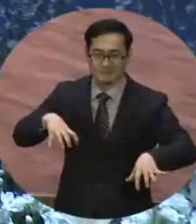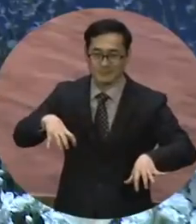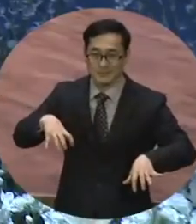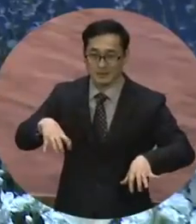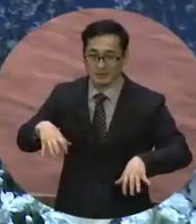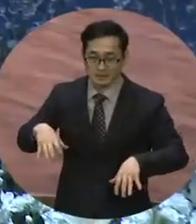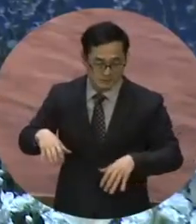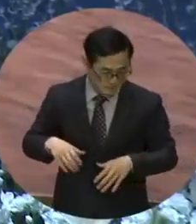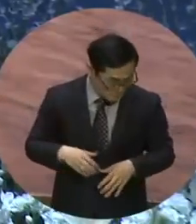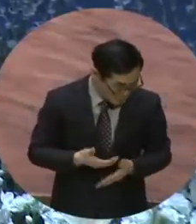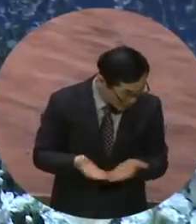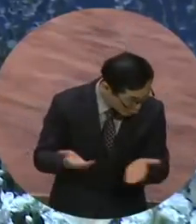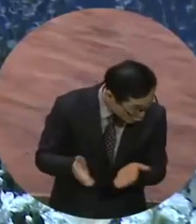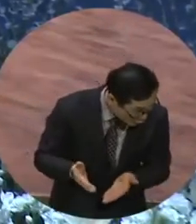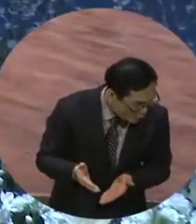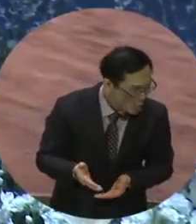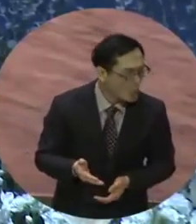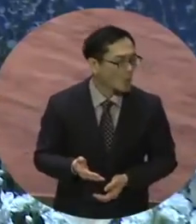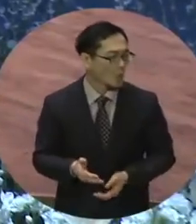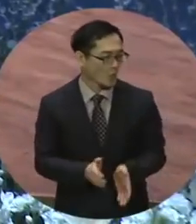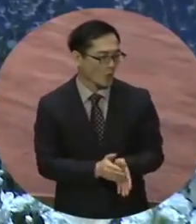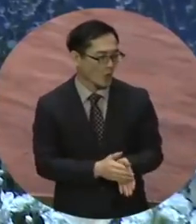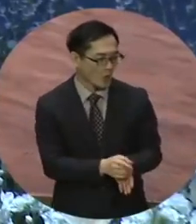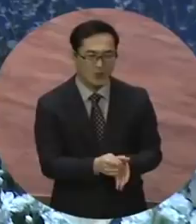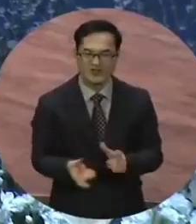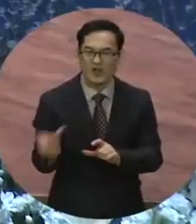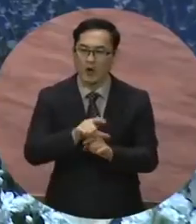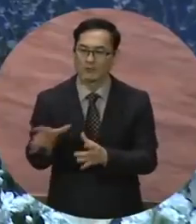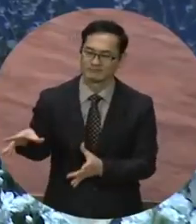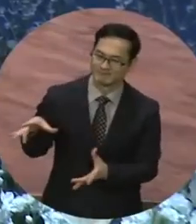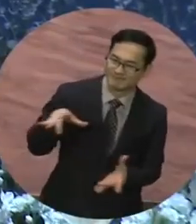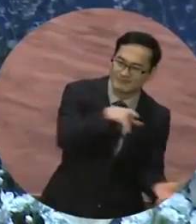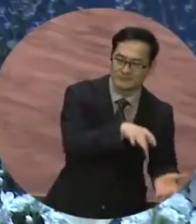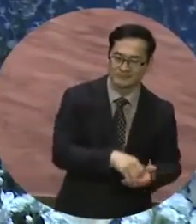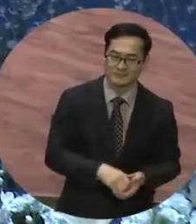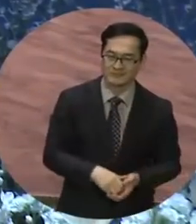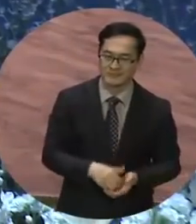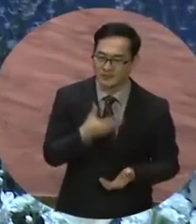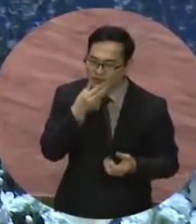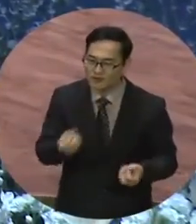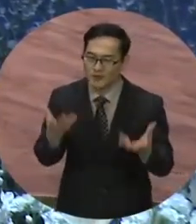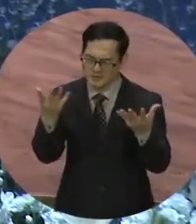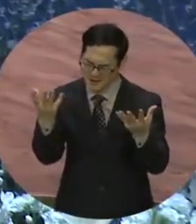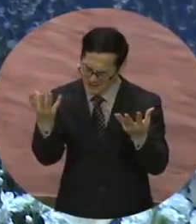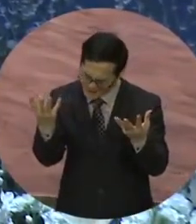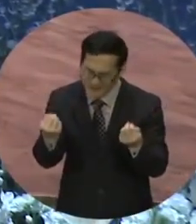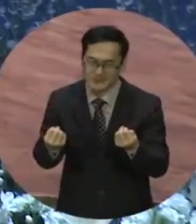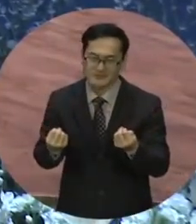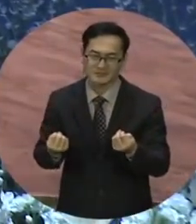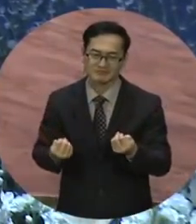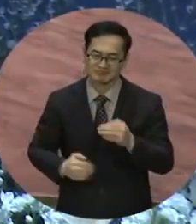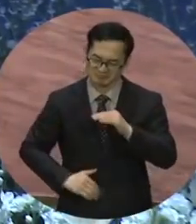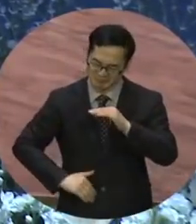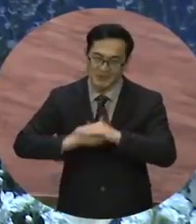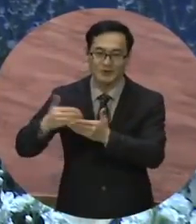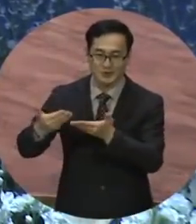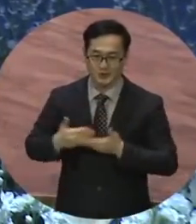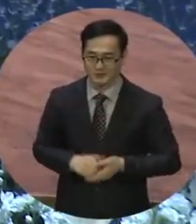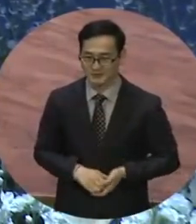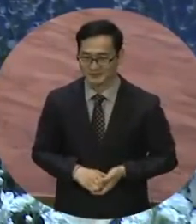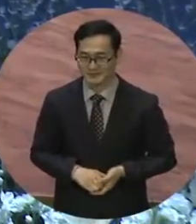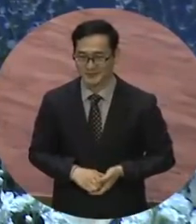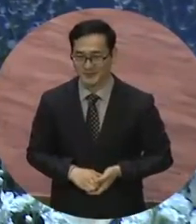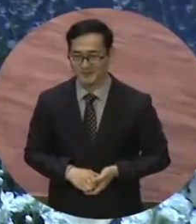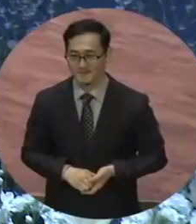더 채워주시고, 하나님이 채워주시고, 주라! 경제가 달라요. 세상 경제하고 하나님 경제가 다르다니까요. 이